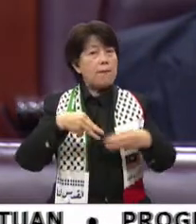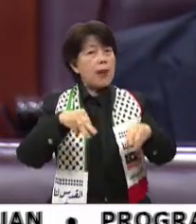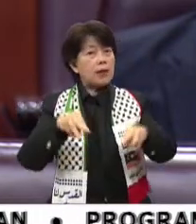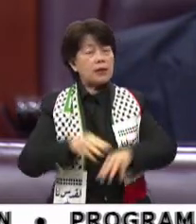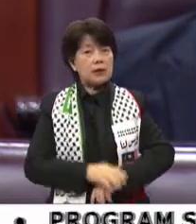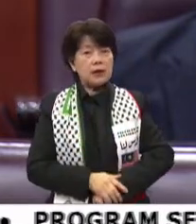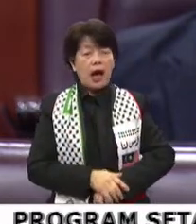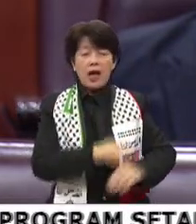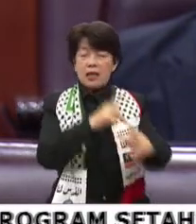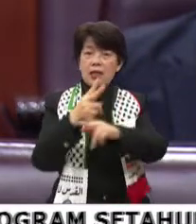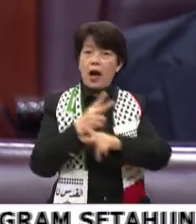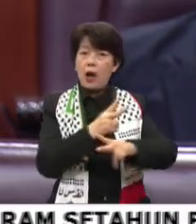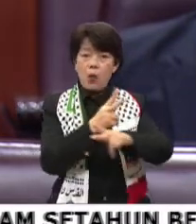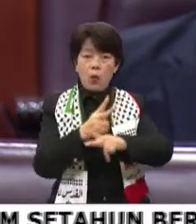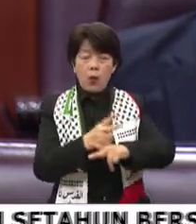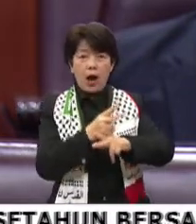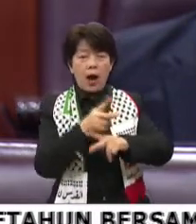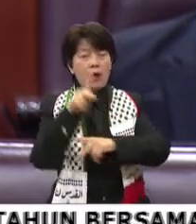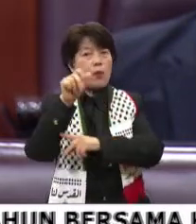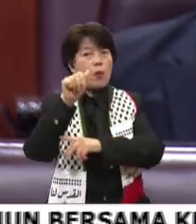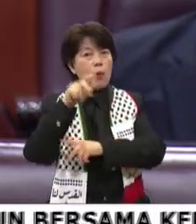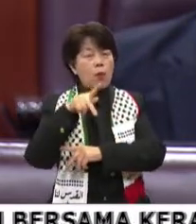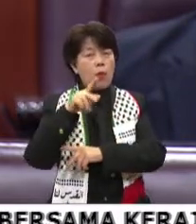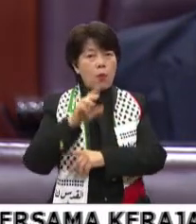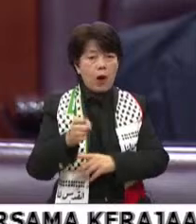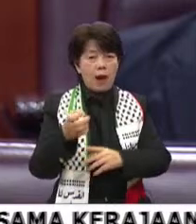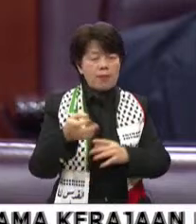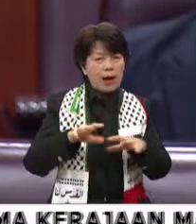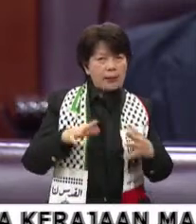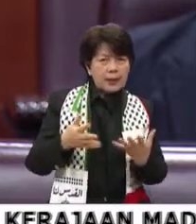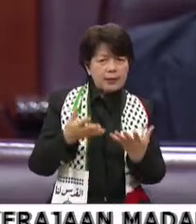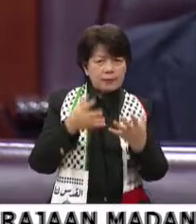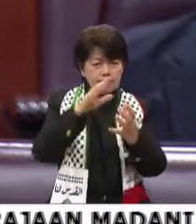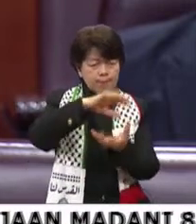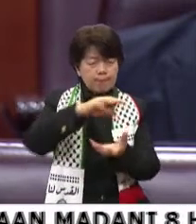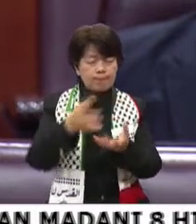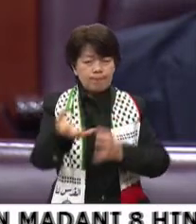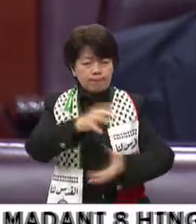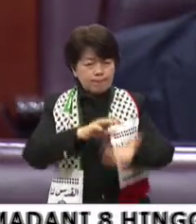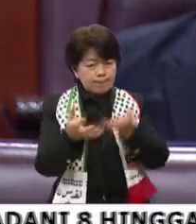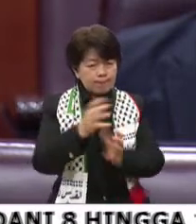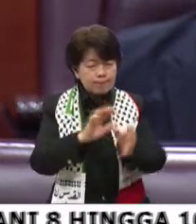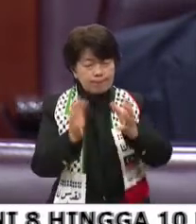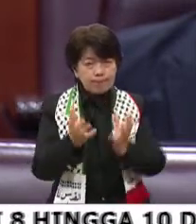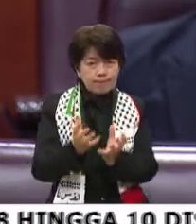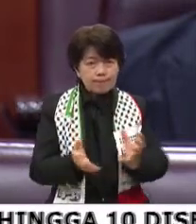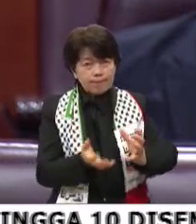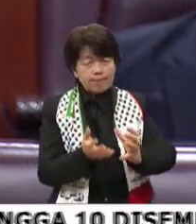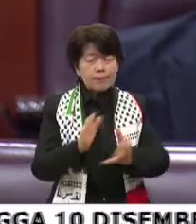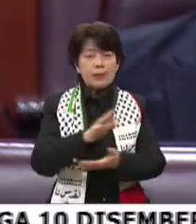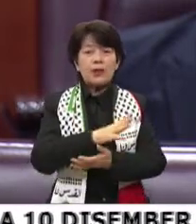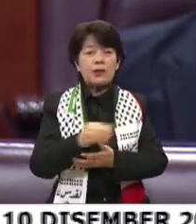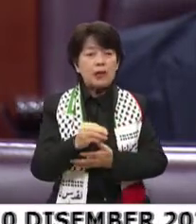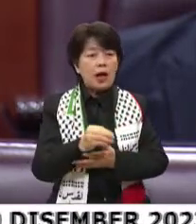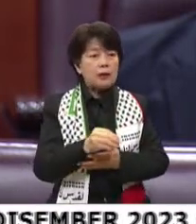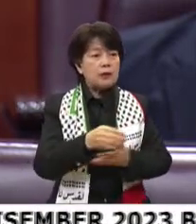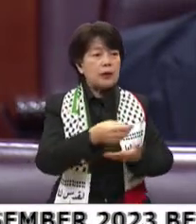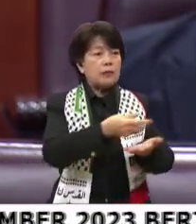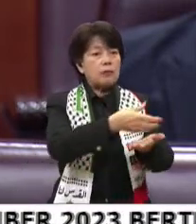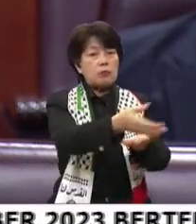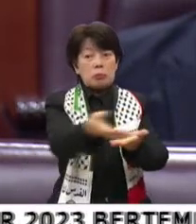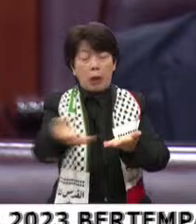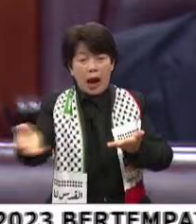contohnya kawalan Reka bentuk vap packaging dengan izin jualan yang berhampiran dengan kawasan-kawasan